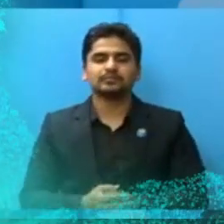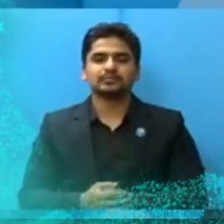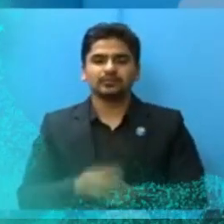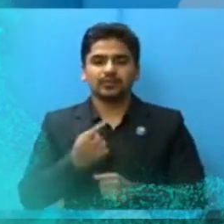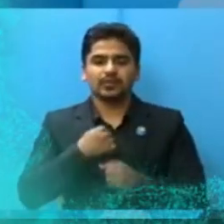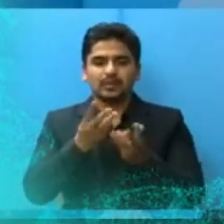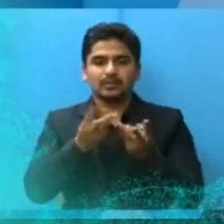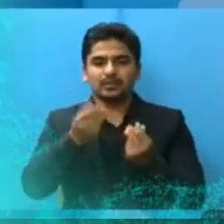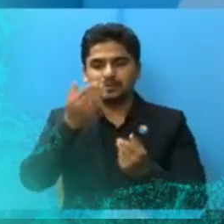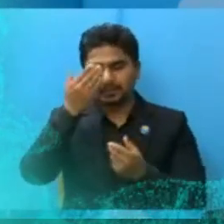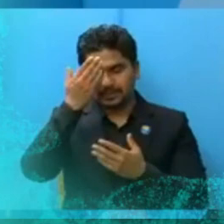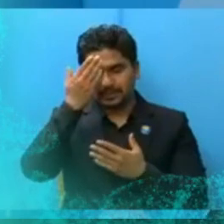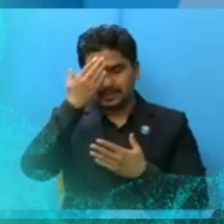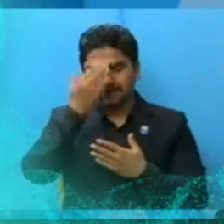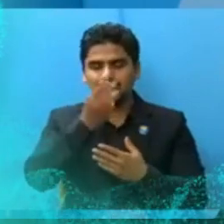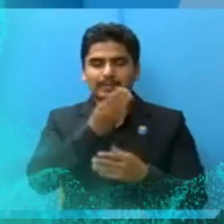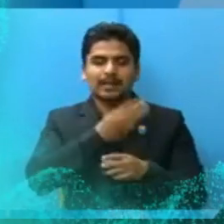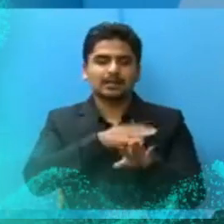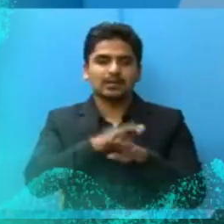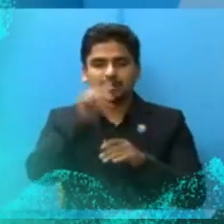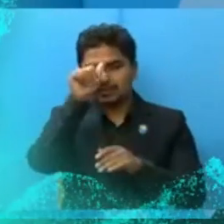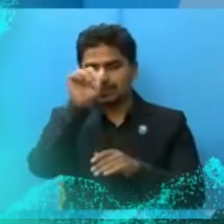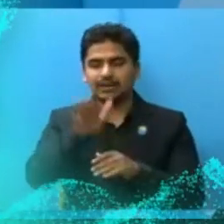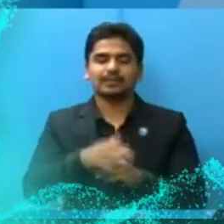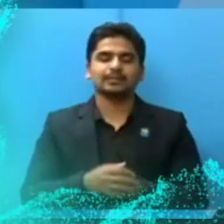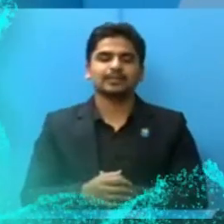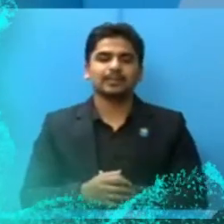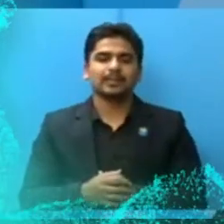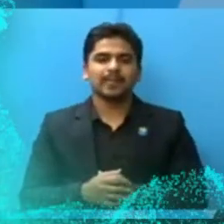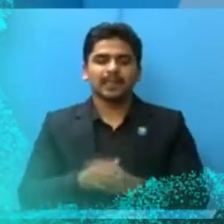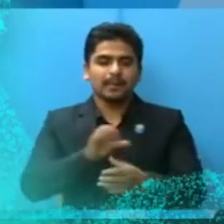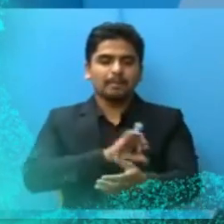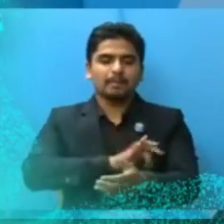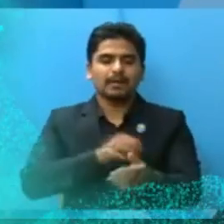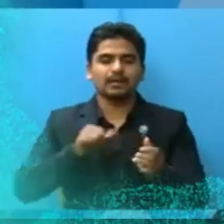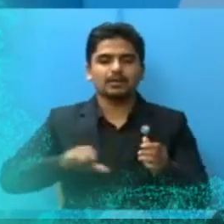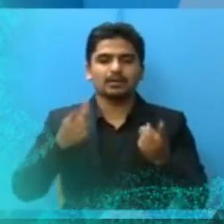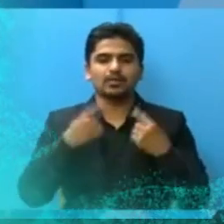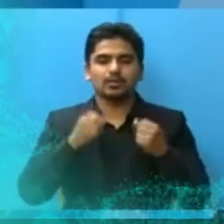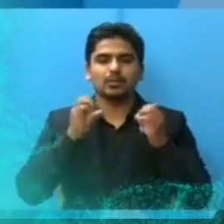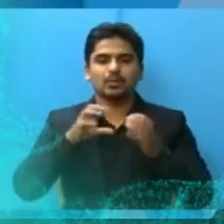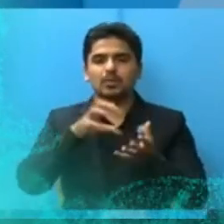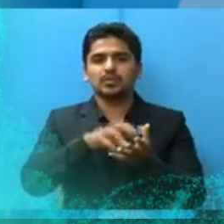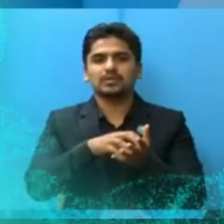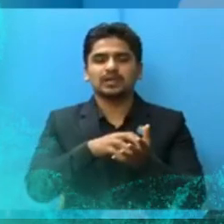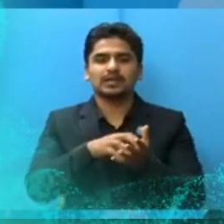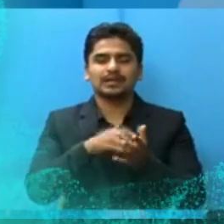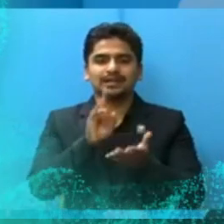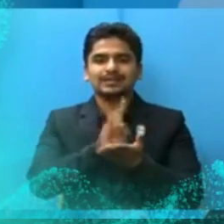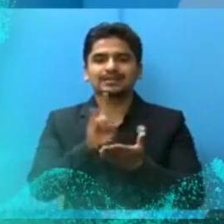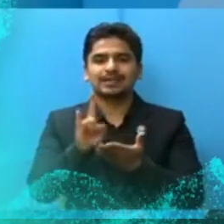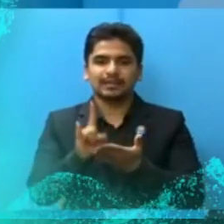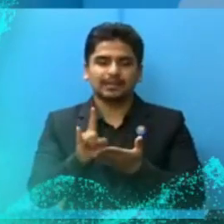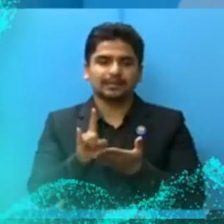म संक्रमित व्यक्तिहरूको विवरण प्रस्तुत गर्न चाहन्छु। प्रादेशिक जनस्वास्थ्य प्रयोगशाला